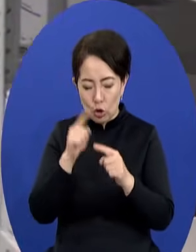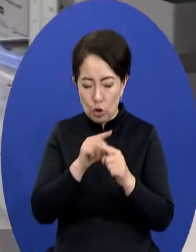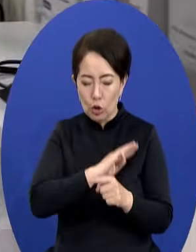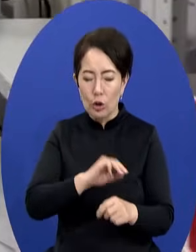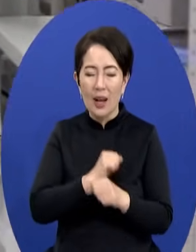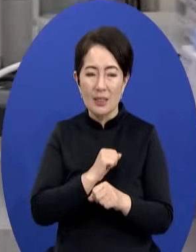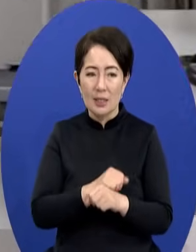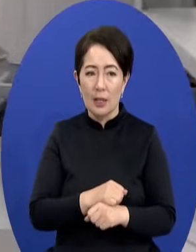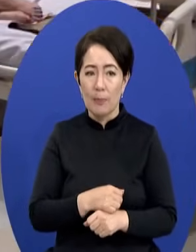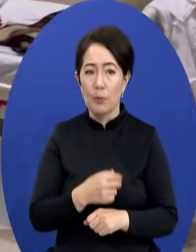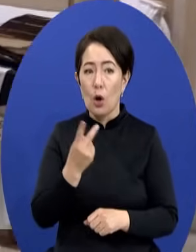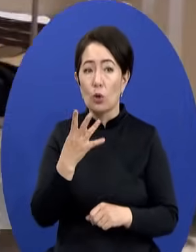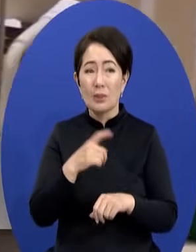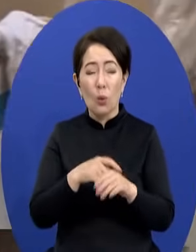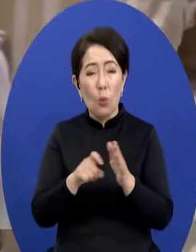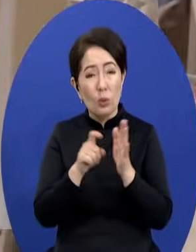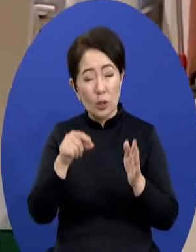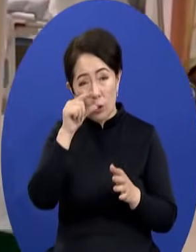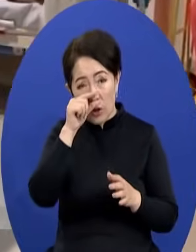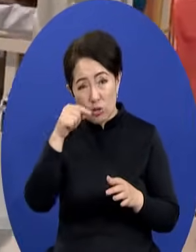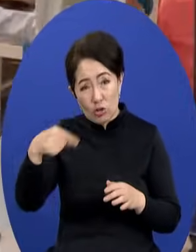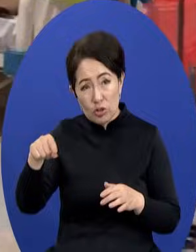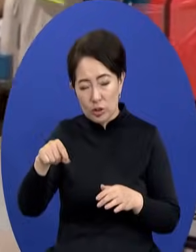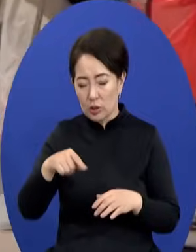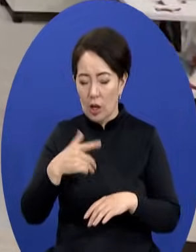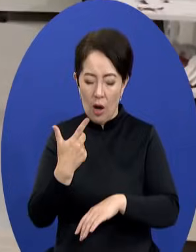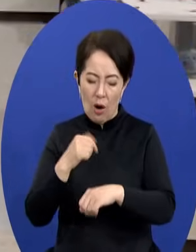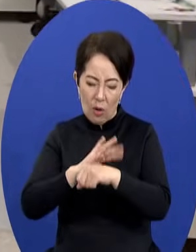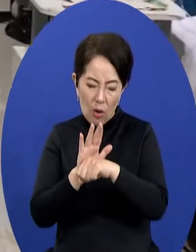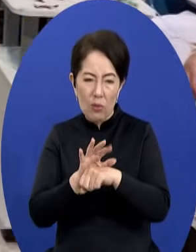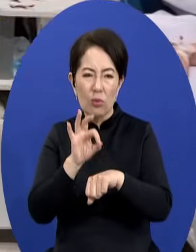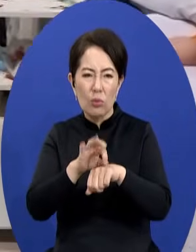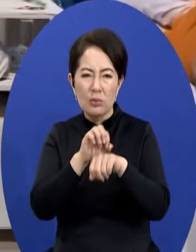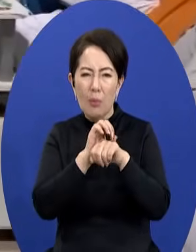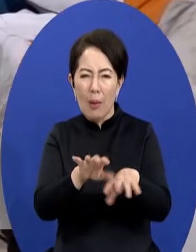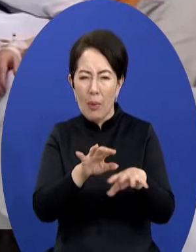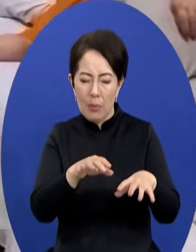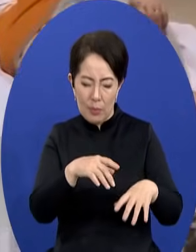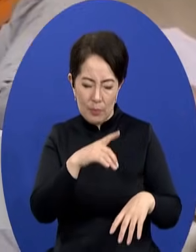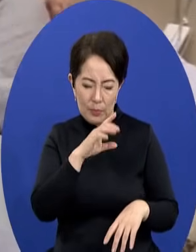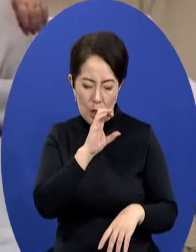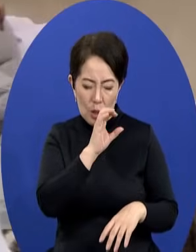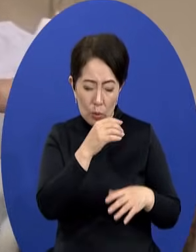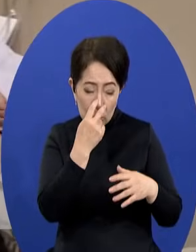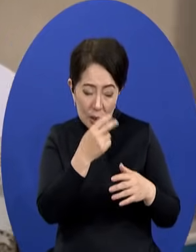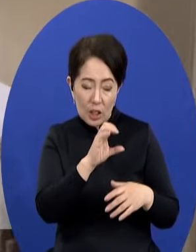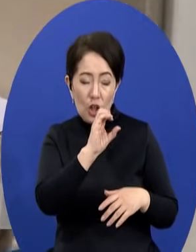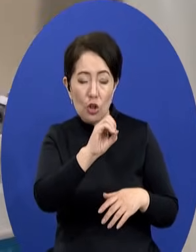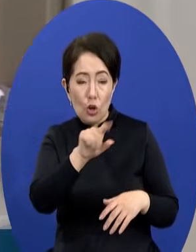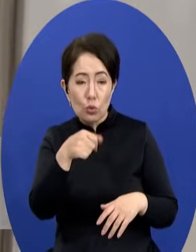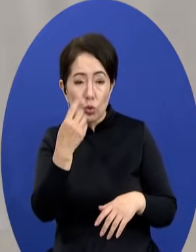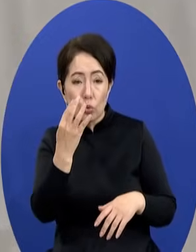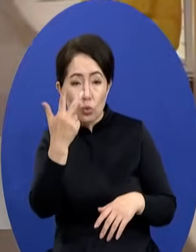За өнгөрсөн 24 цагийн дотор Оросын холбооны улс дахь коронавирусны халдварын өдөр тутмын үзүүлэлт 143% нэмэгдсэн